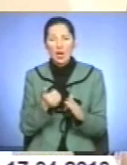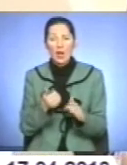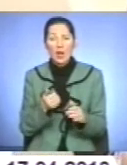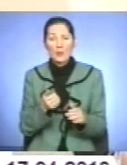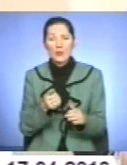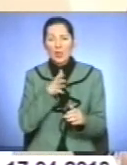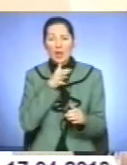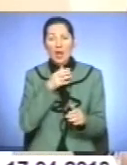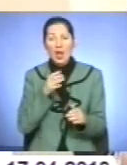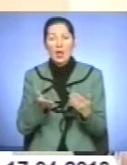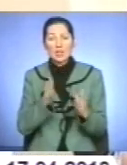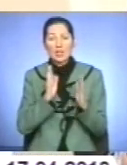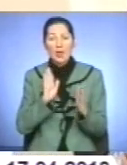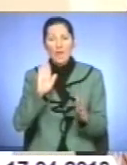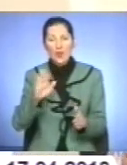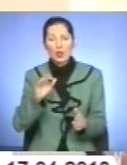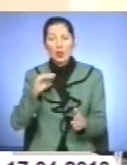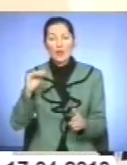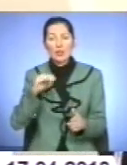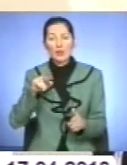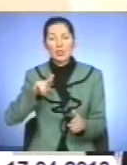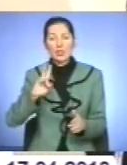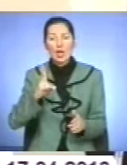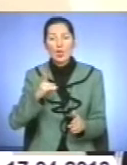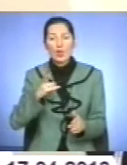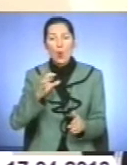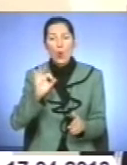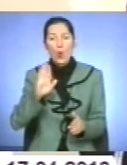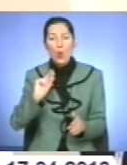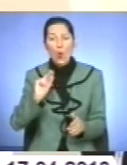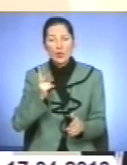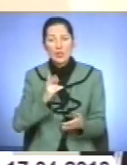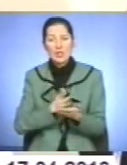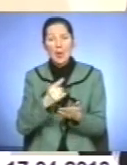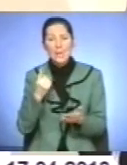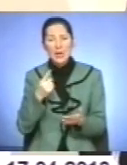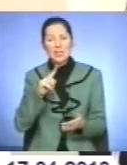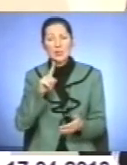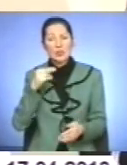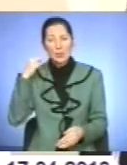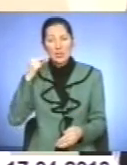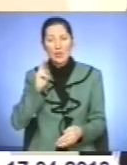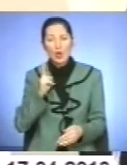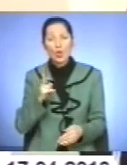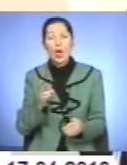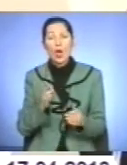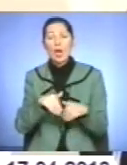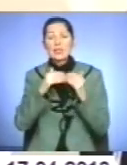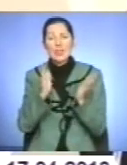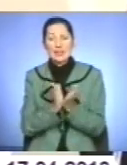Віктор Федорович Янукович став першим із президентів, хто системно